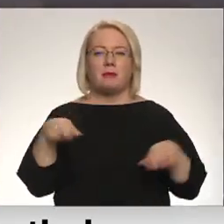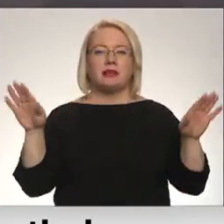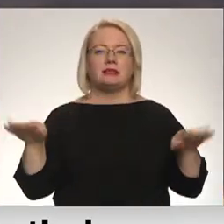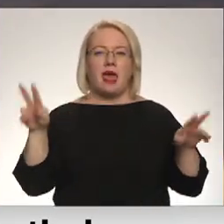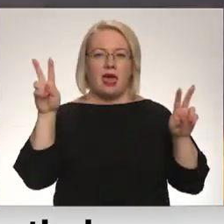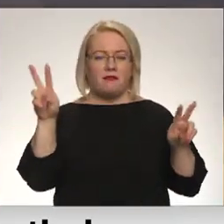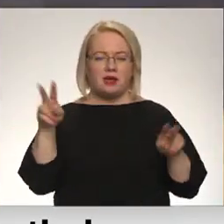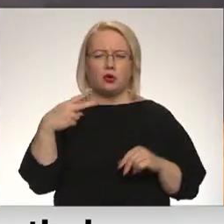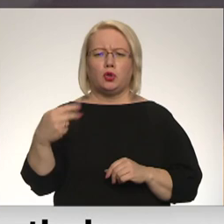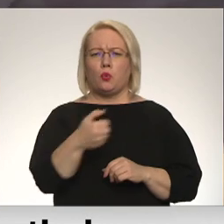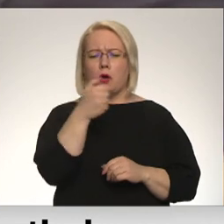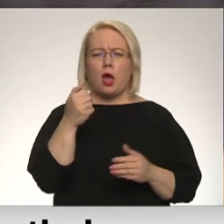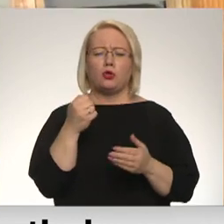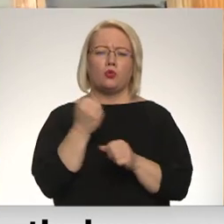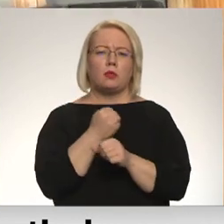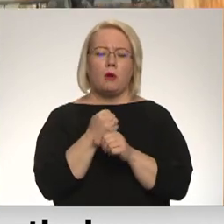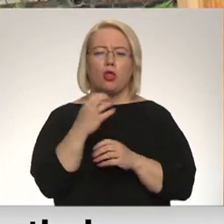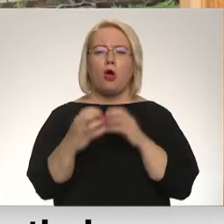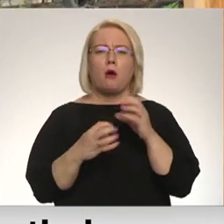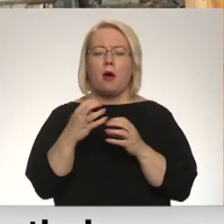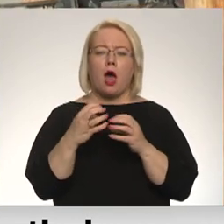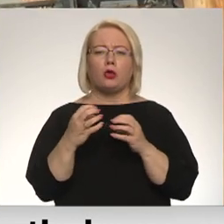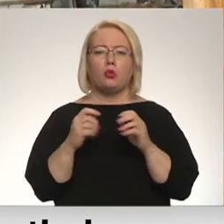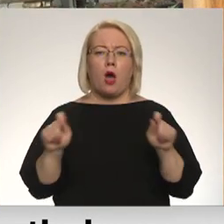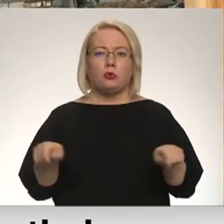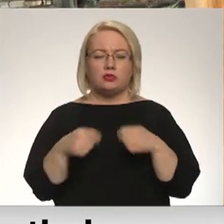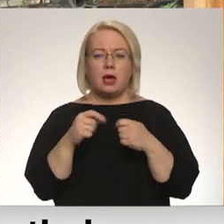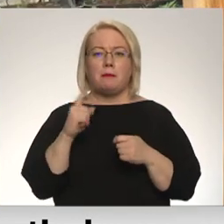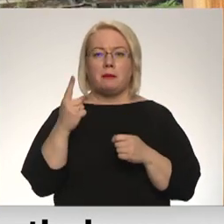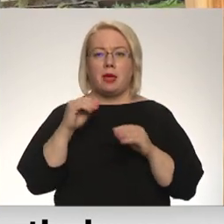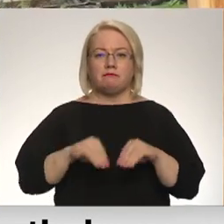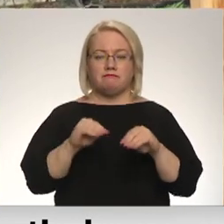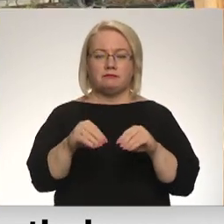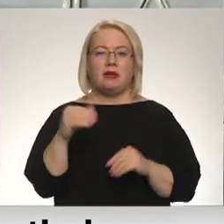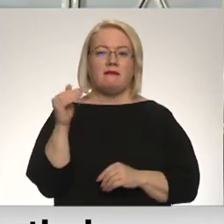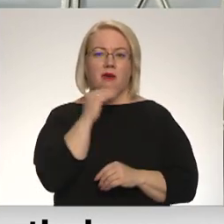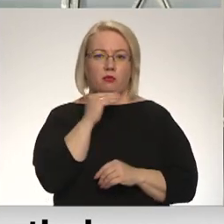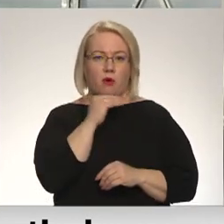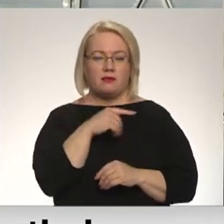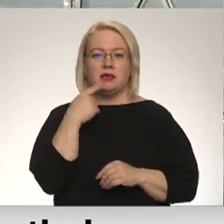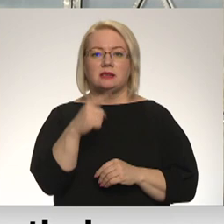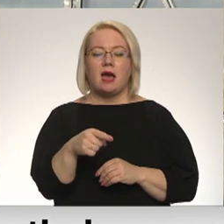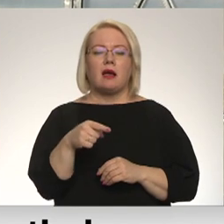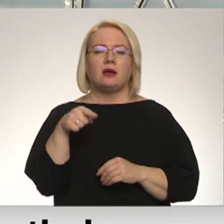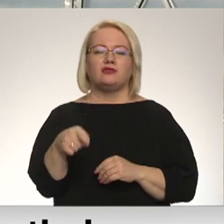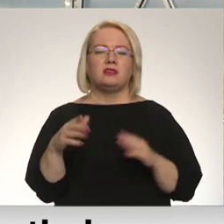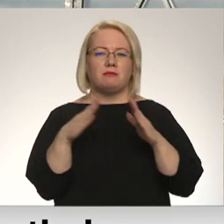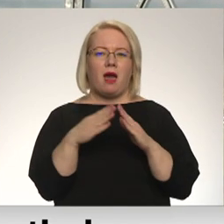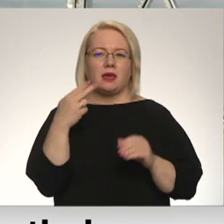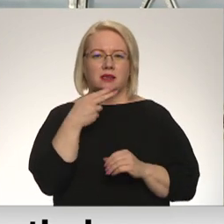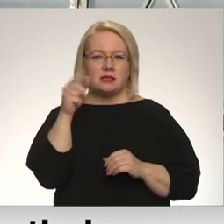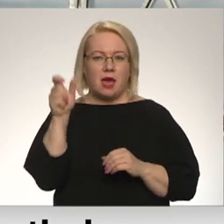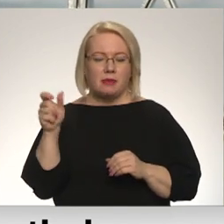20 gadus nodarbojas ar tomātu audzēšanu, pirmie stādiņi iestādīti jau februārī. Karē TV atzīst Dzērvju saimnieki, izmaksas